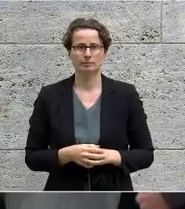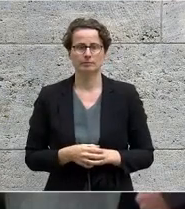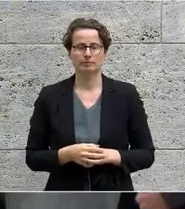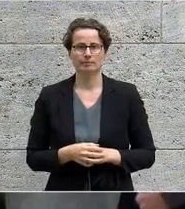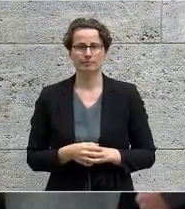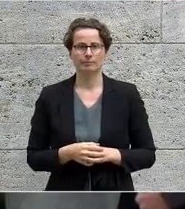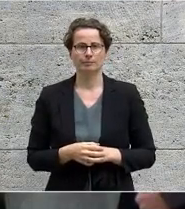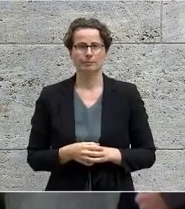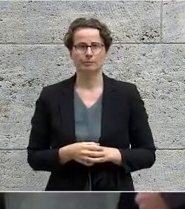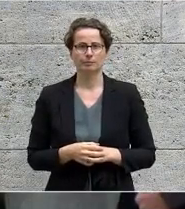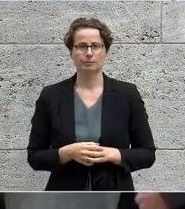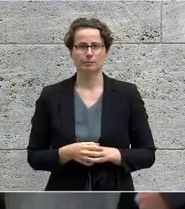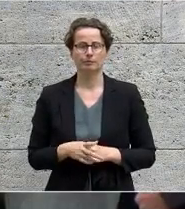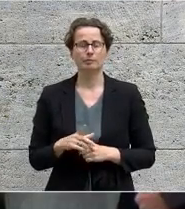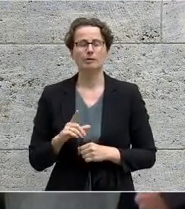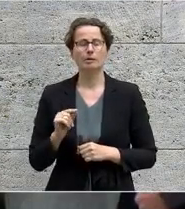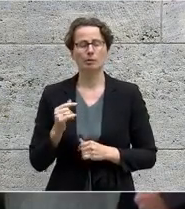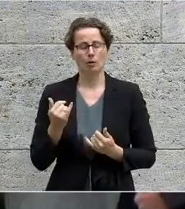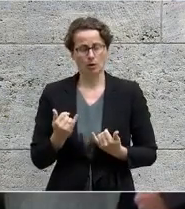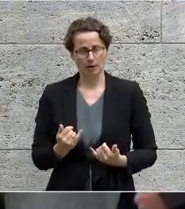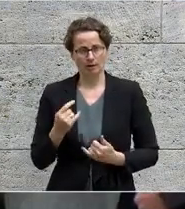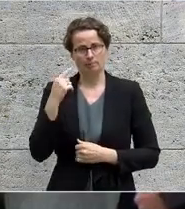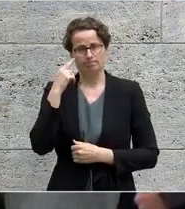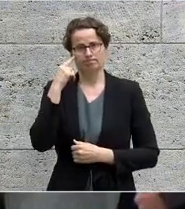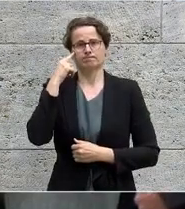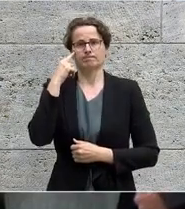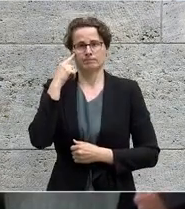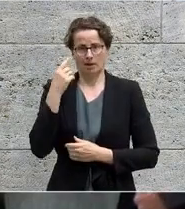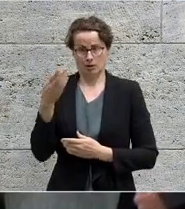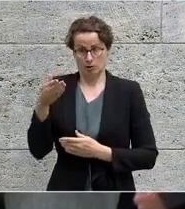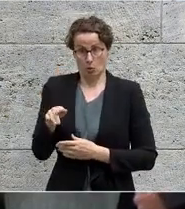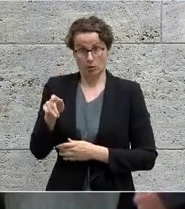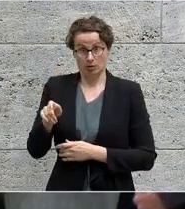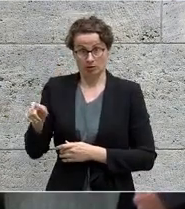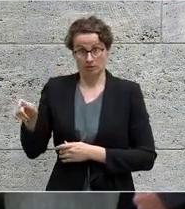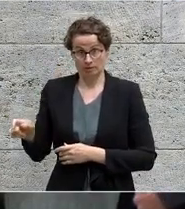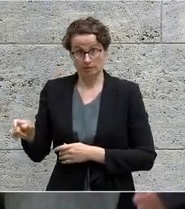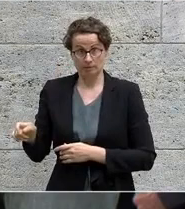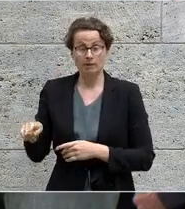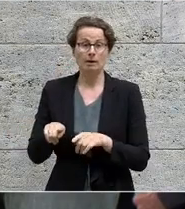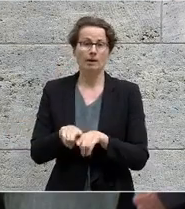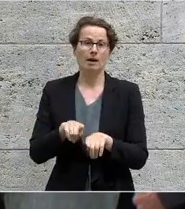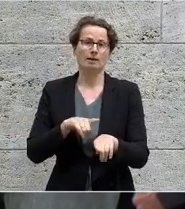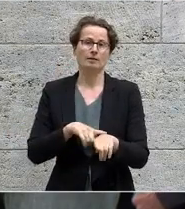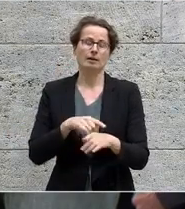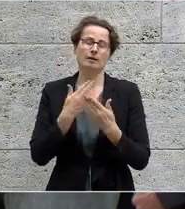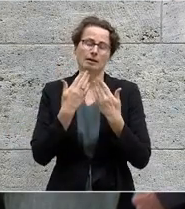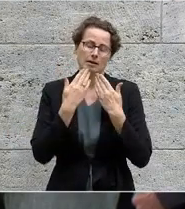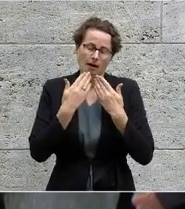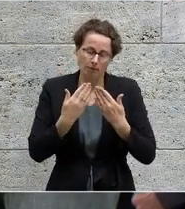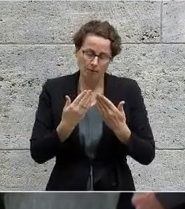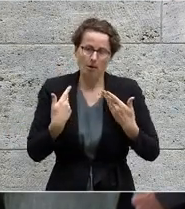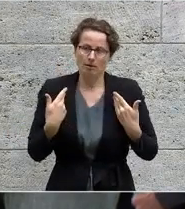Wir denken an unsere Toten in Dankbarkeit und Stille.